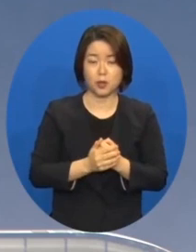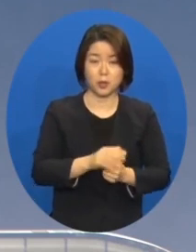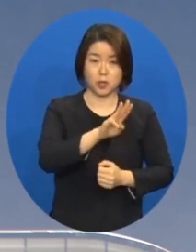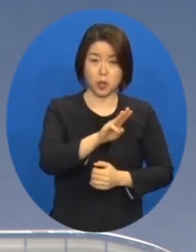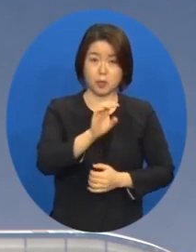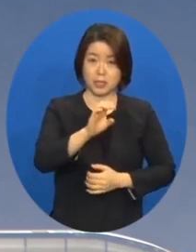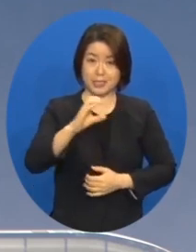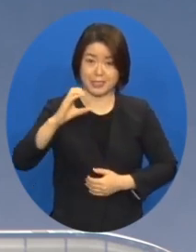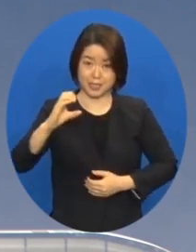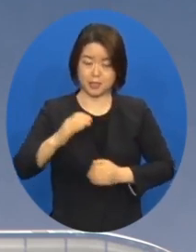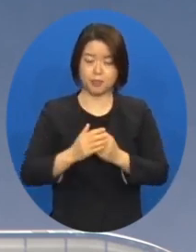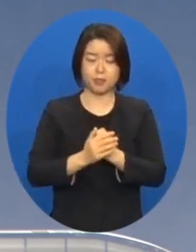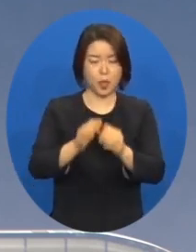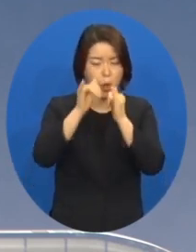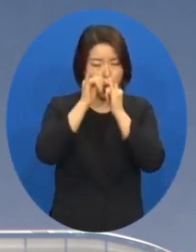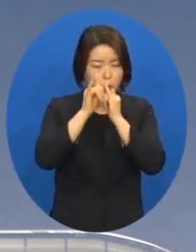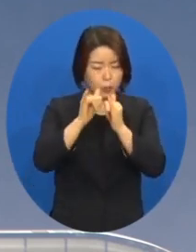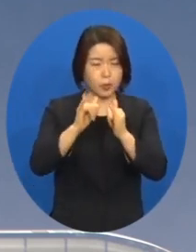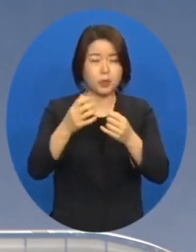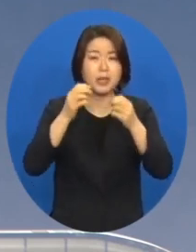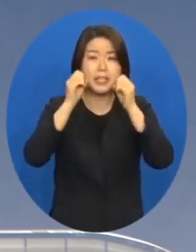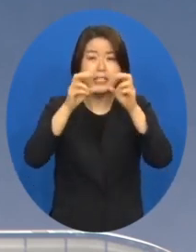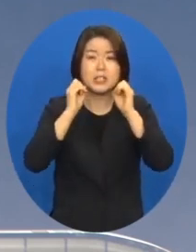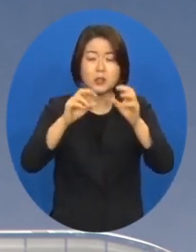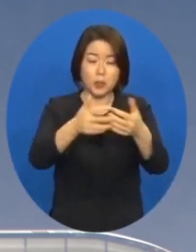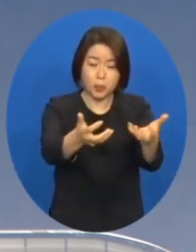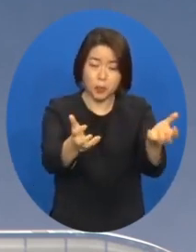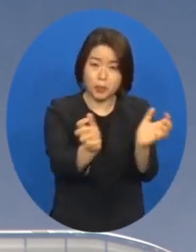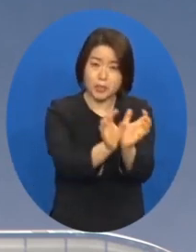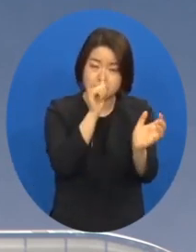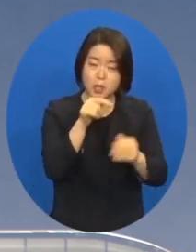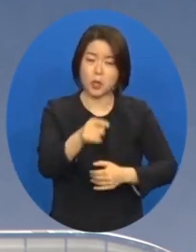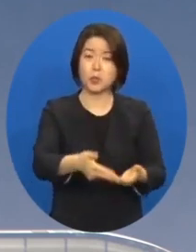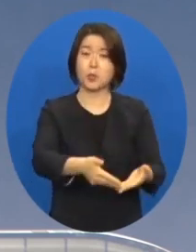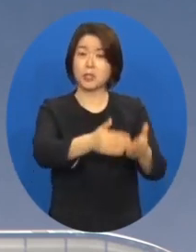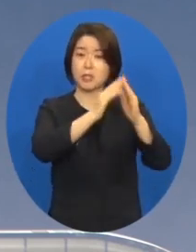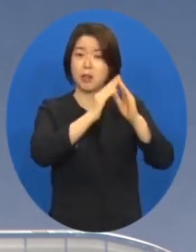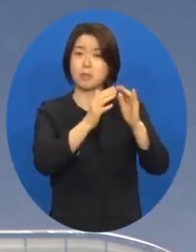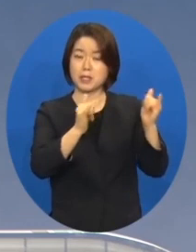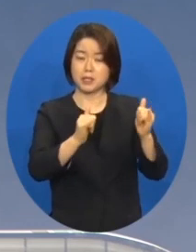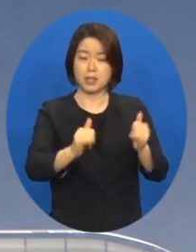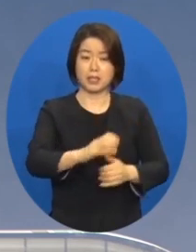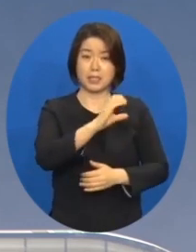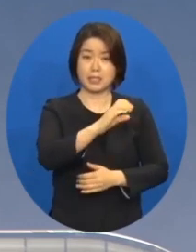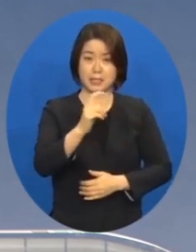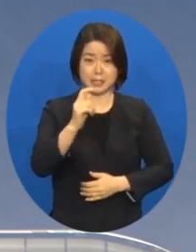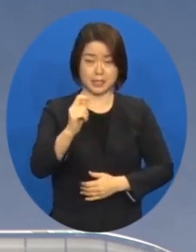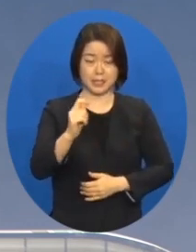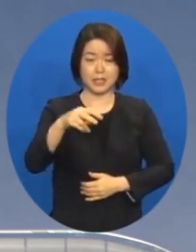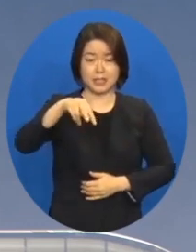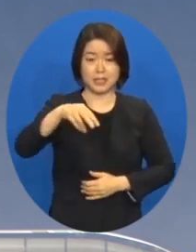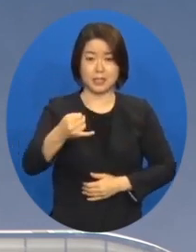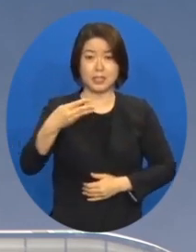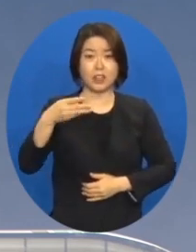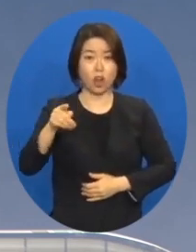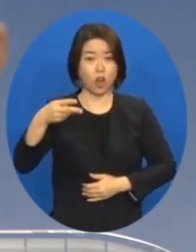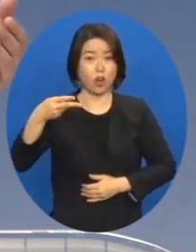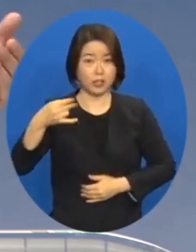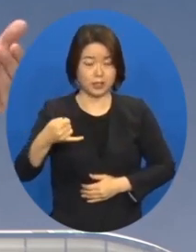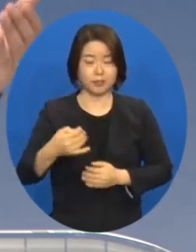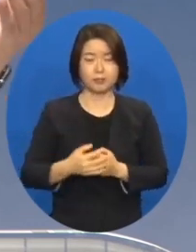아주 훌륭한 선교단체가 있는데 그 선교단체를 설립하신 분이 시티 스터드라는 선교사님입니다.